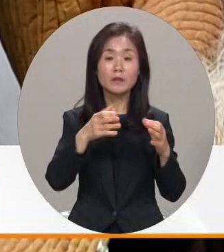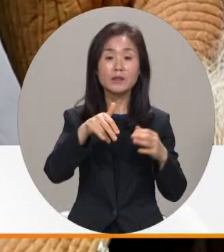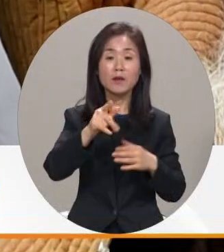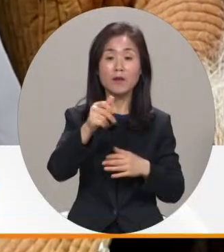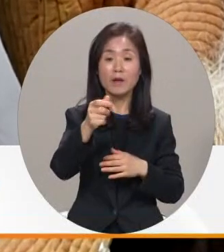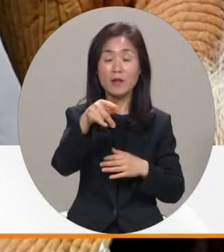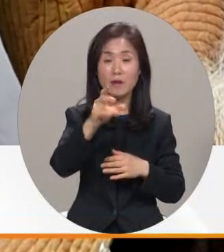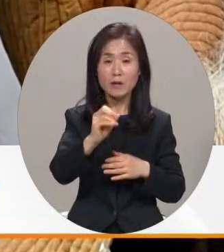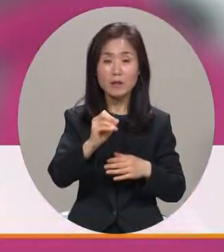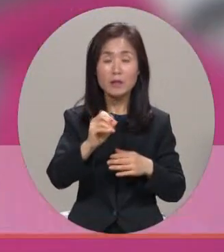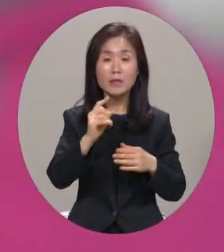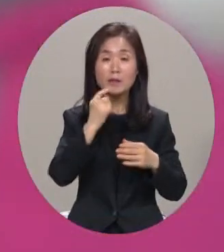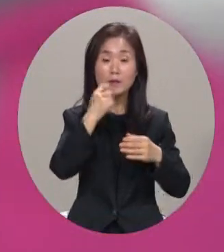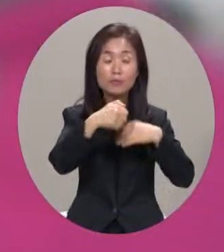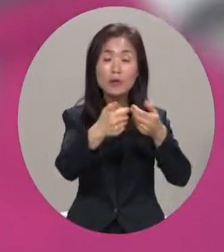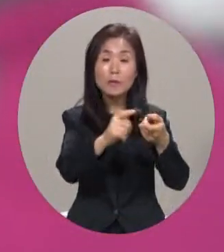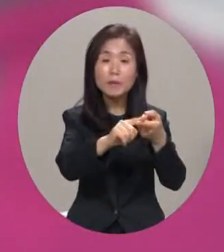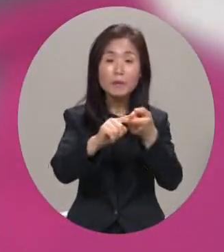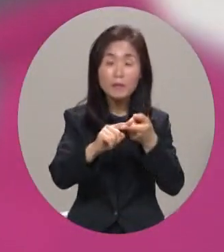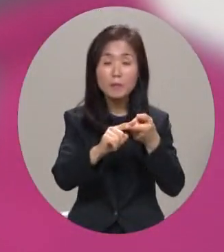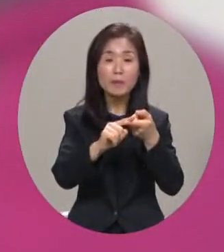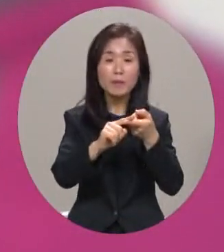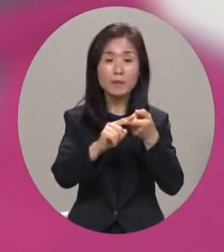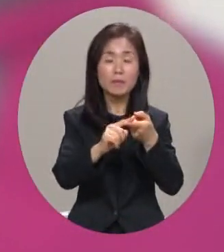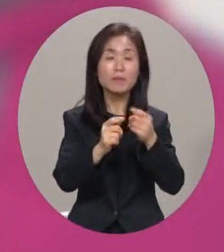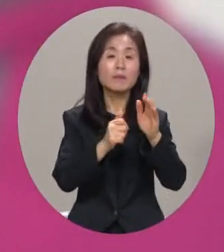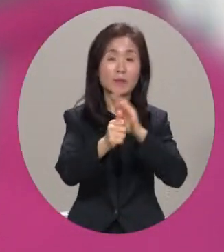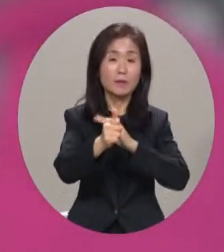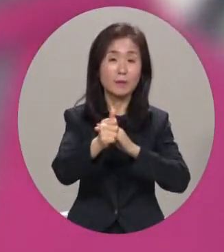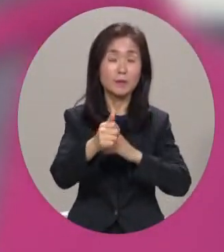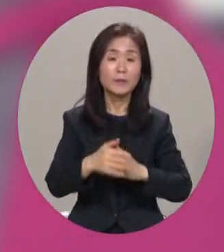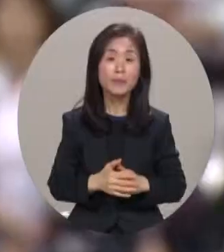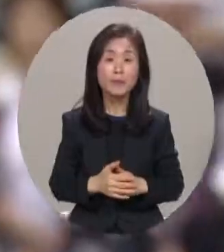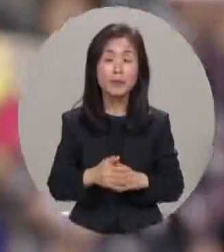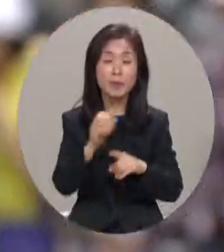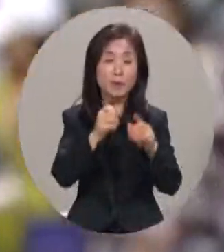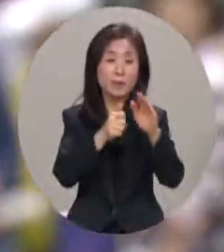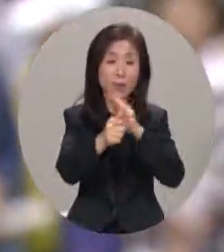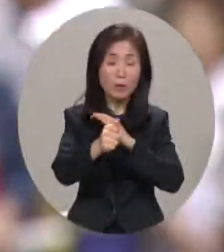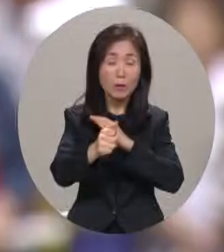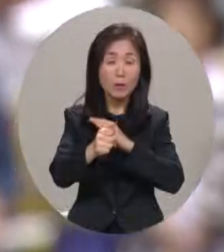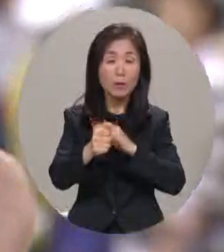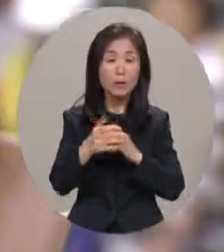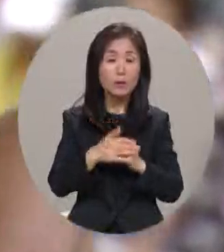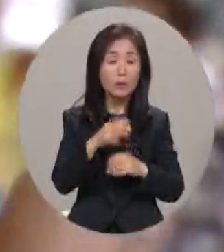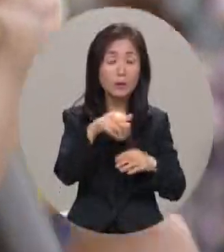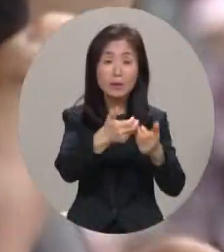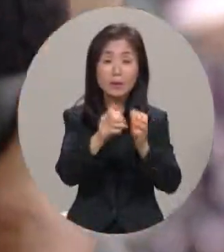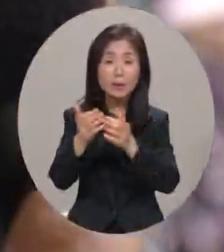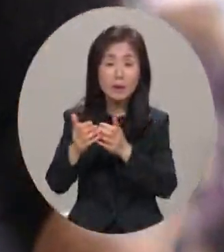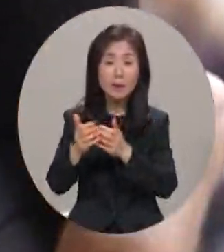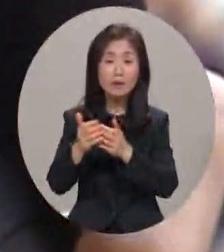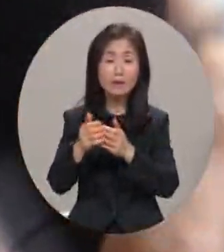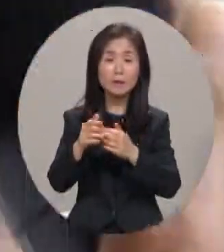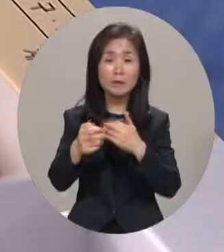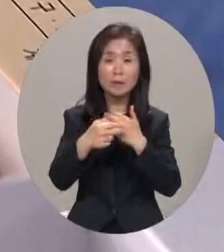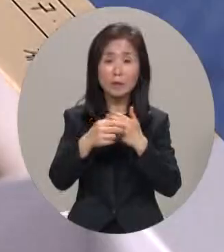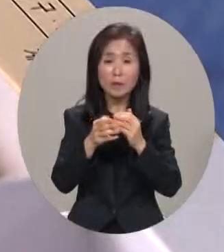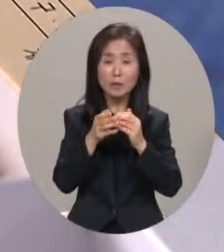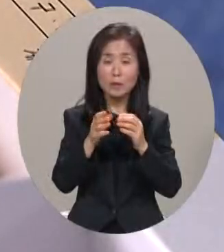후보로 나섭니다 정당을 가리지 않고 비례대표에서 의료 전문가를 전면에 내세운 것도 이번